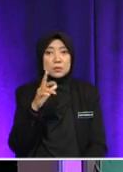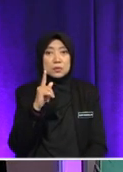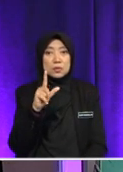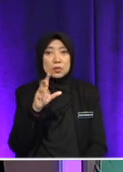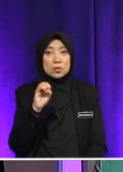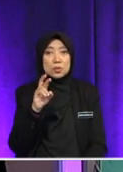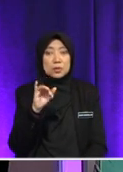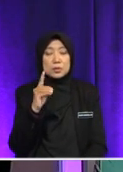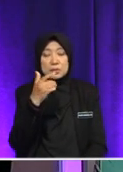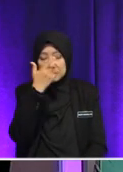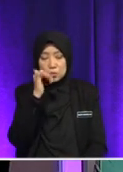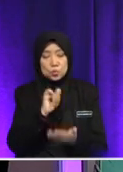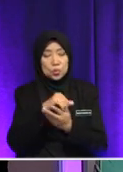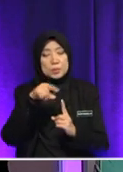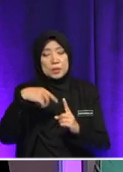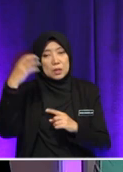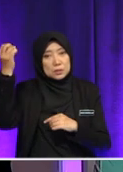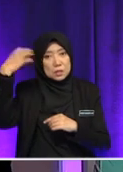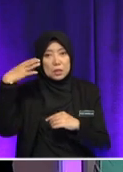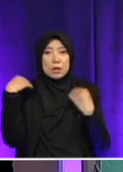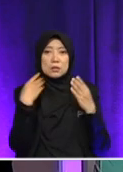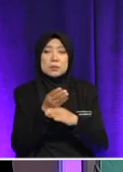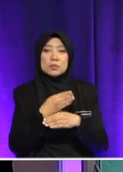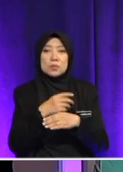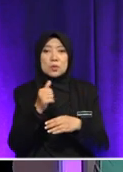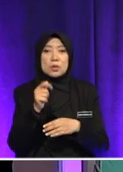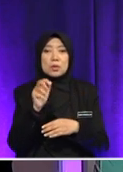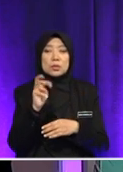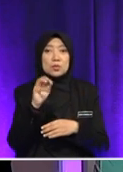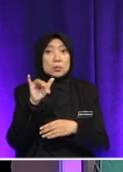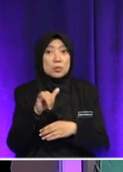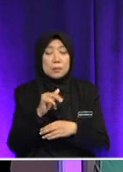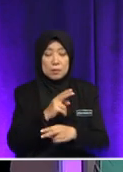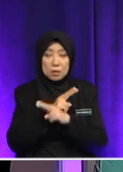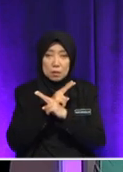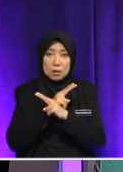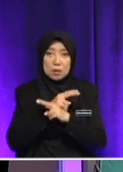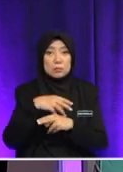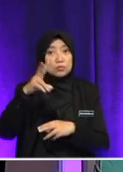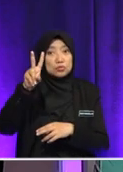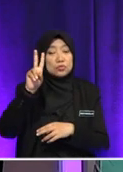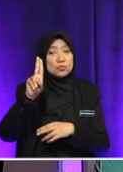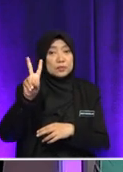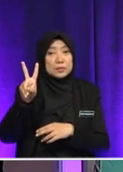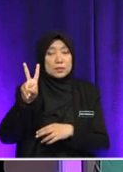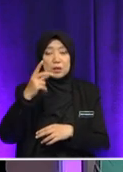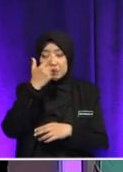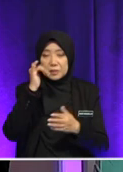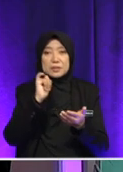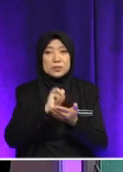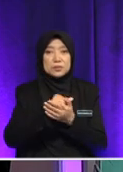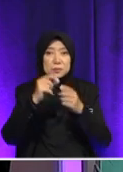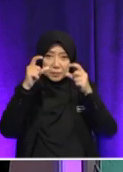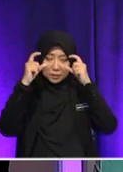kena cahaya aki akan terbentuk atom agenthem yang menghalang sinabi itu yang menjadikan cm